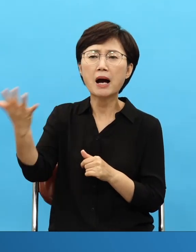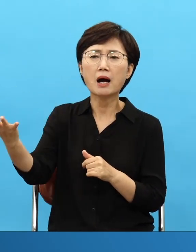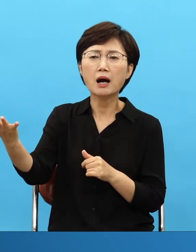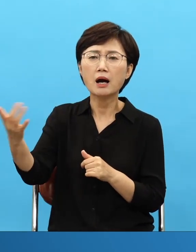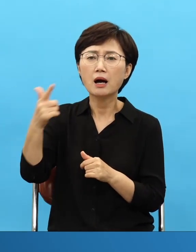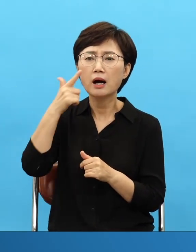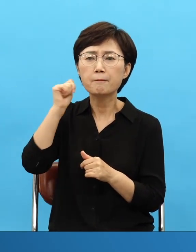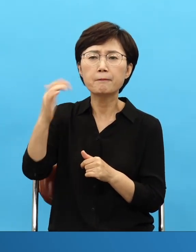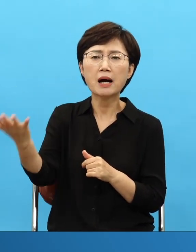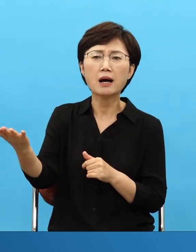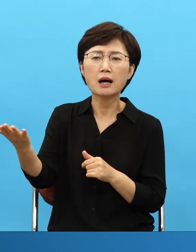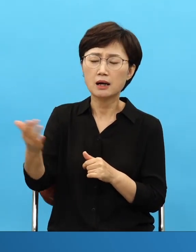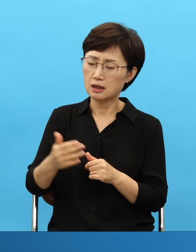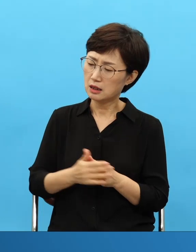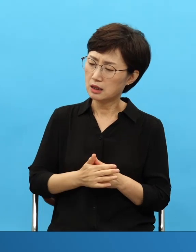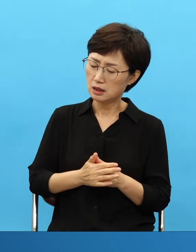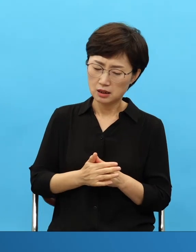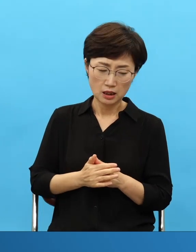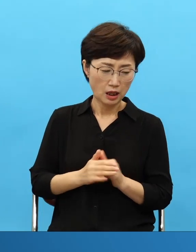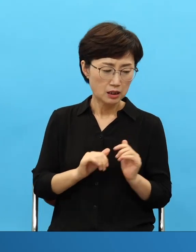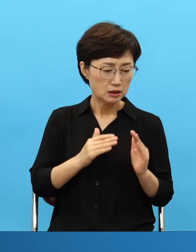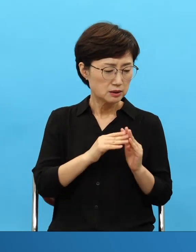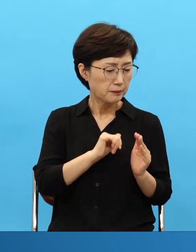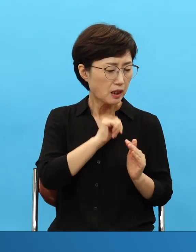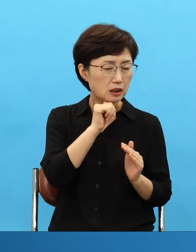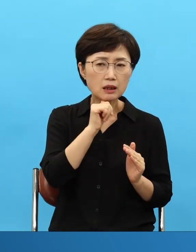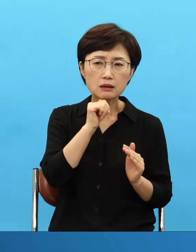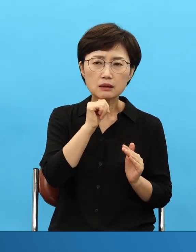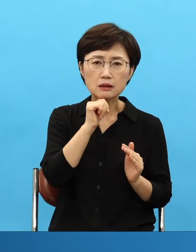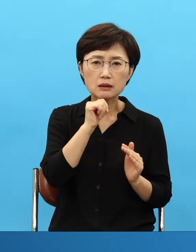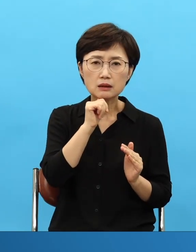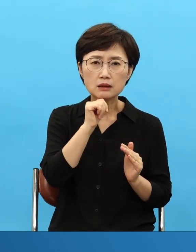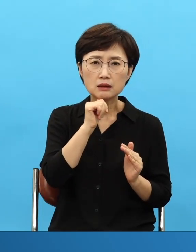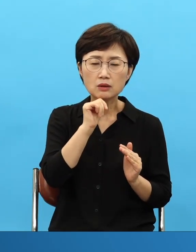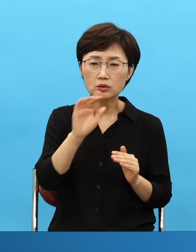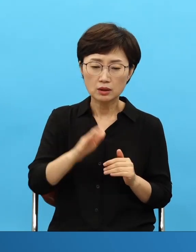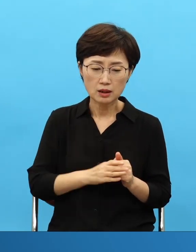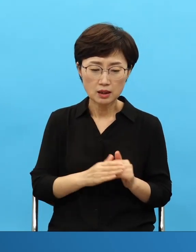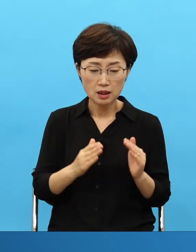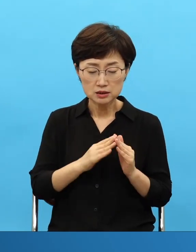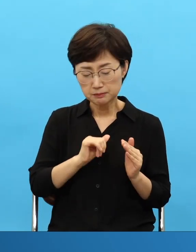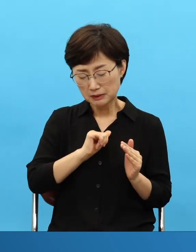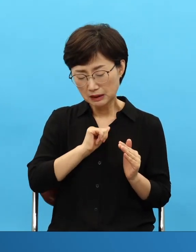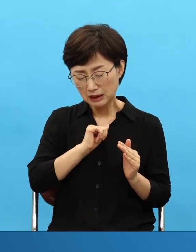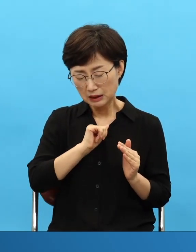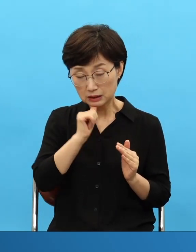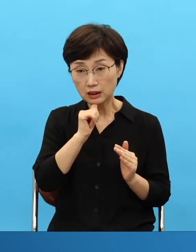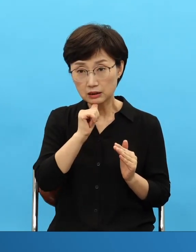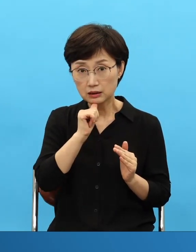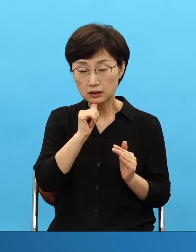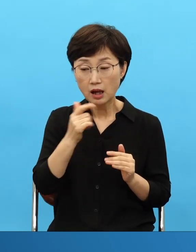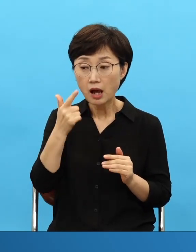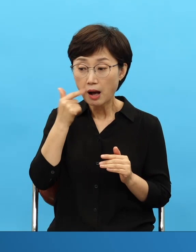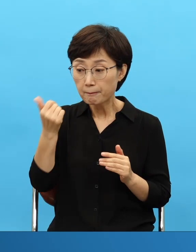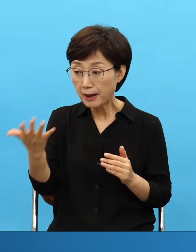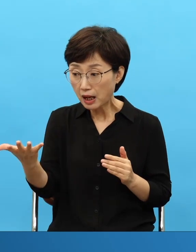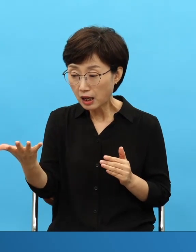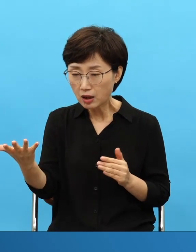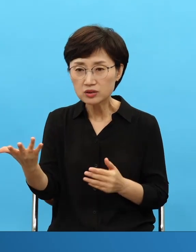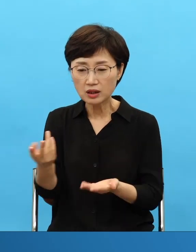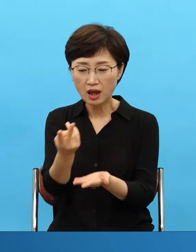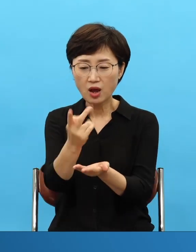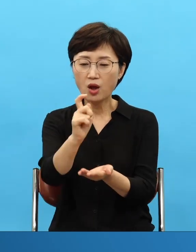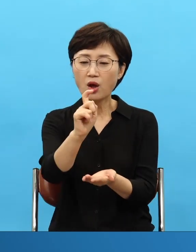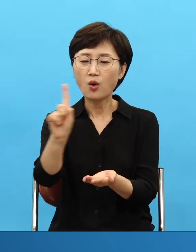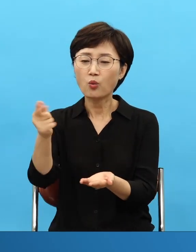그런 일이 세상에 별로 없죠. 우리 아버지 간에 넣지 못했어요. And it's so difficult to give my personal 돌아가시면 testimony. 관에